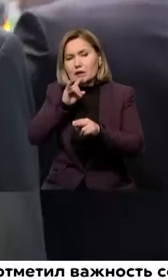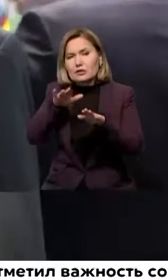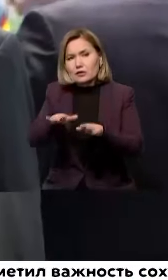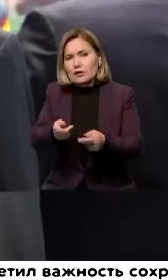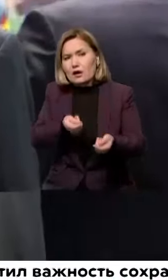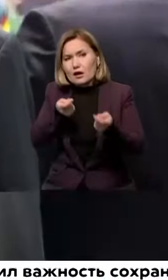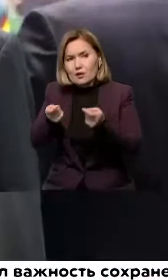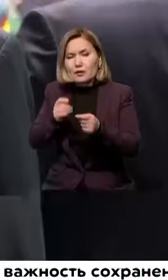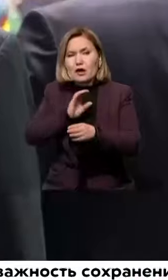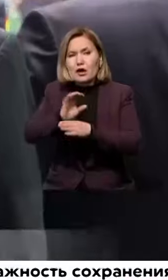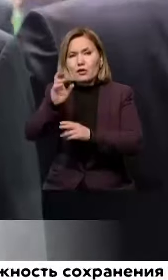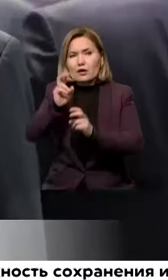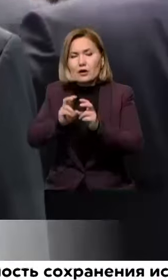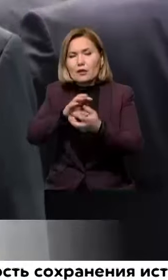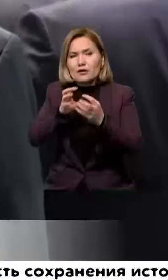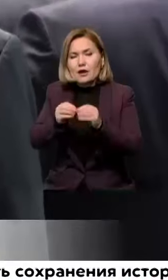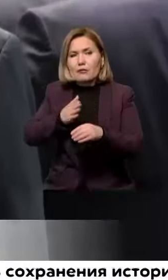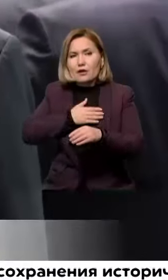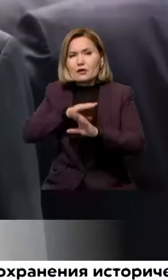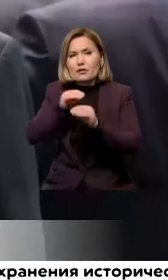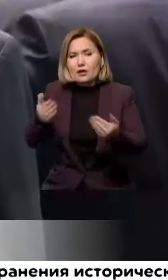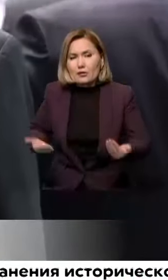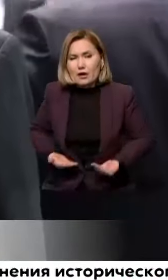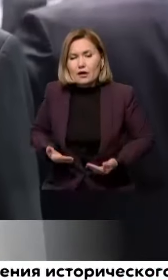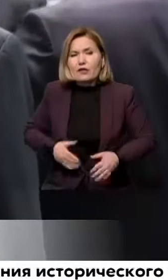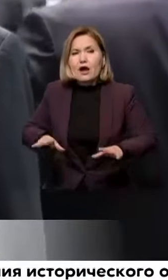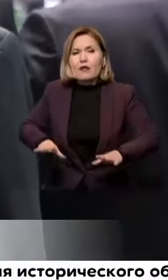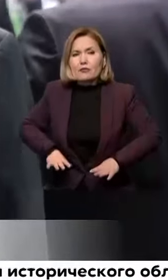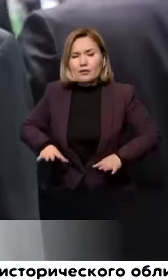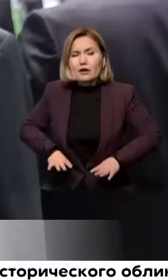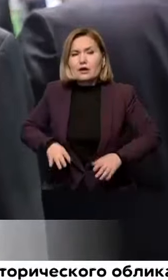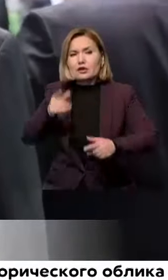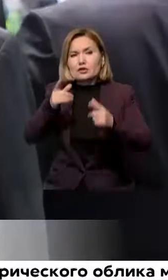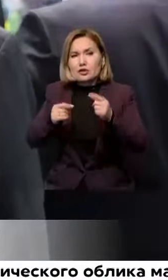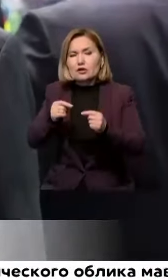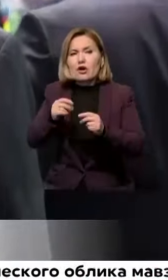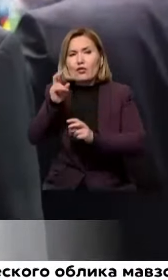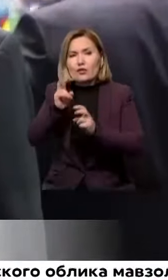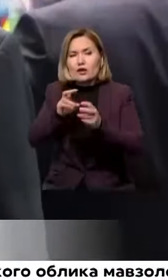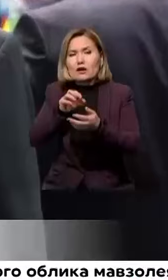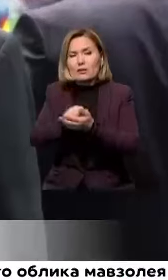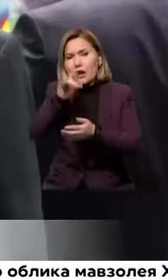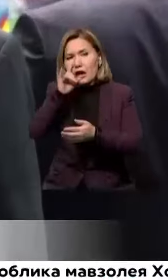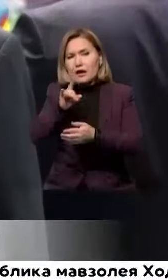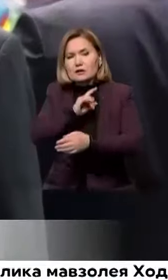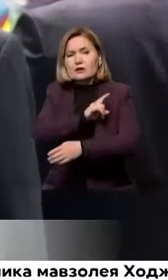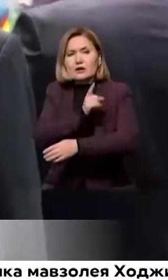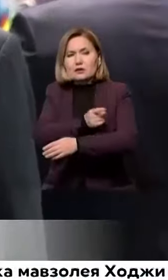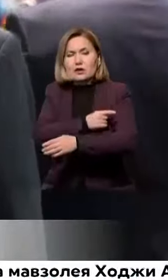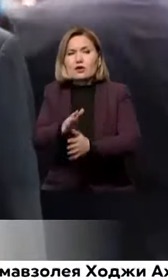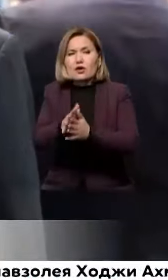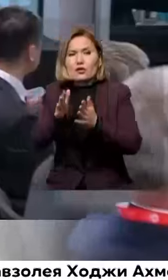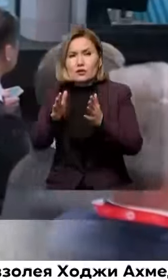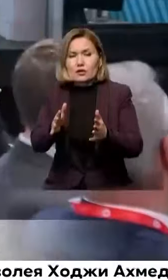жасауды жоспарлап отырмыз. Жалпы мен өмір бойы бие сүті өндірісімен айналысып келгендіктен, бұл бағытта Қазақстанның әлеуеті өте зор